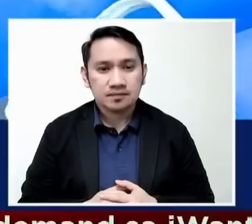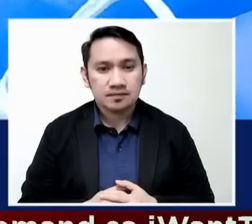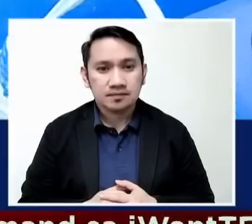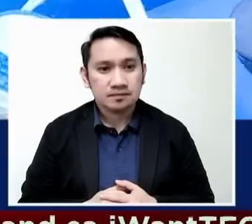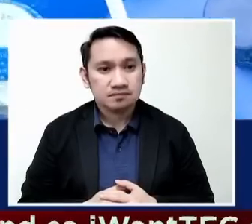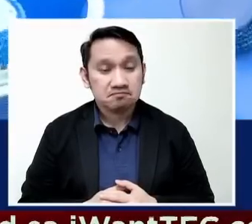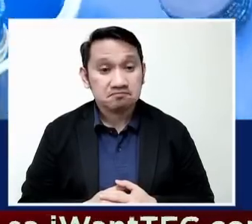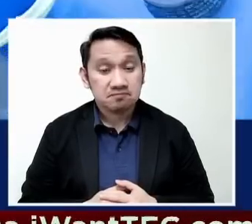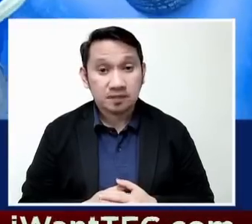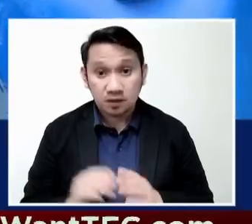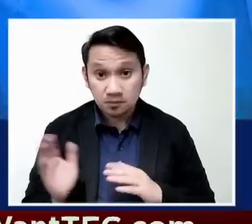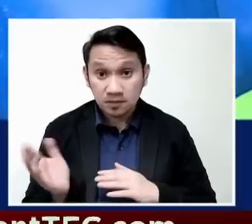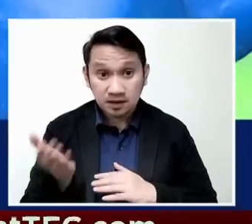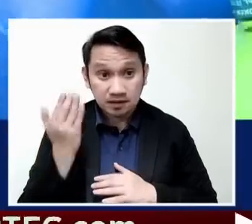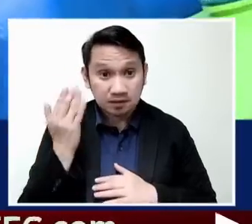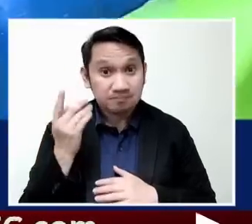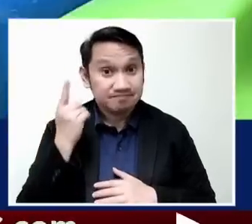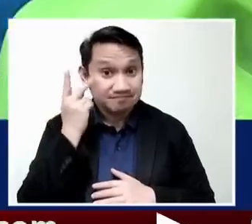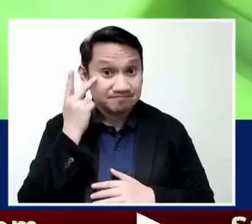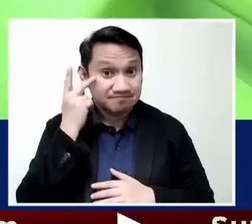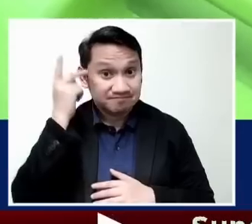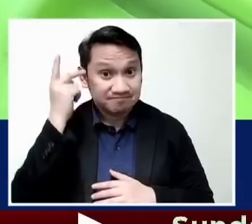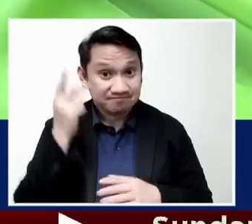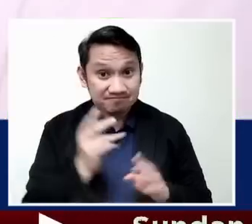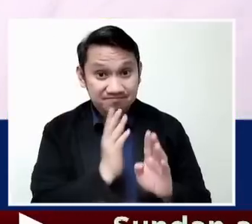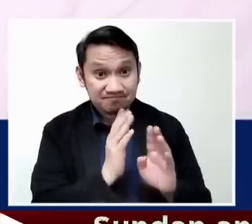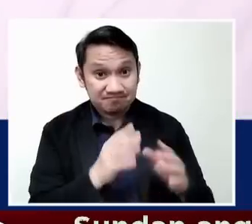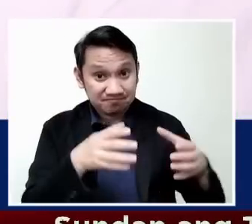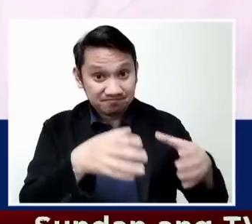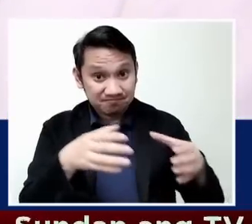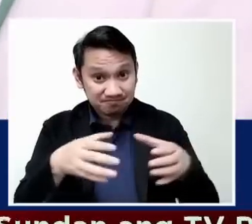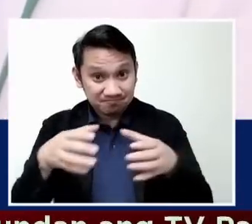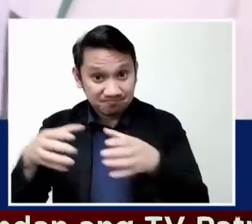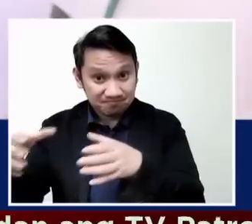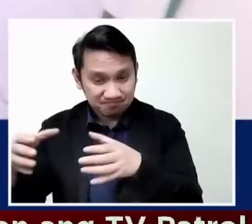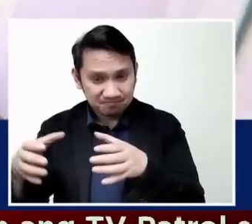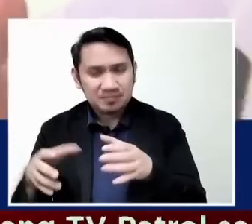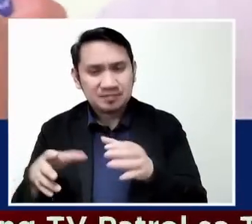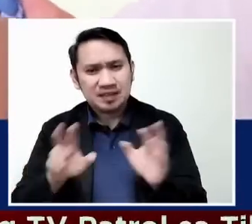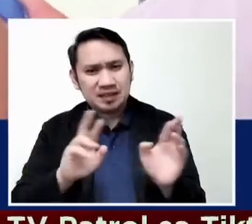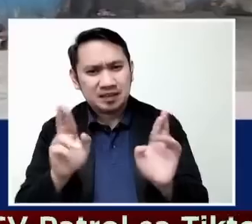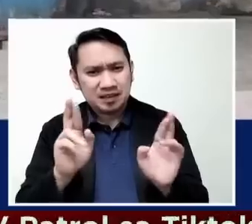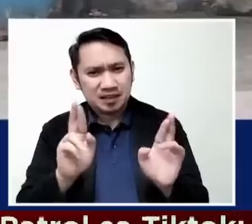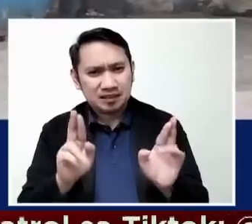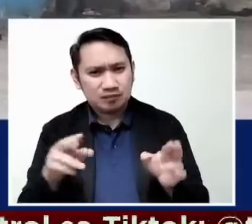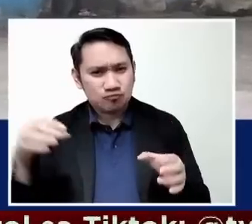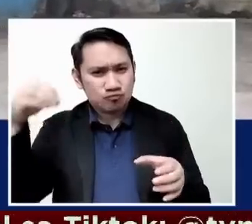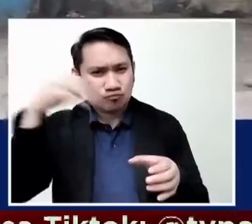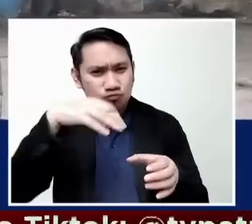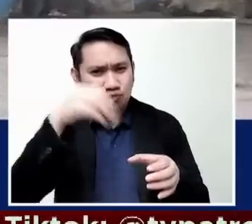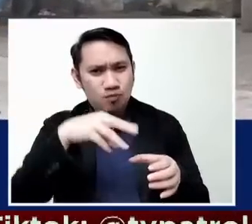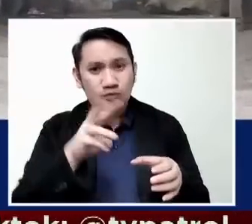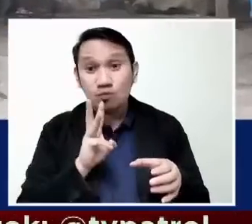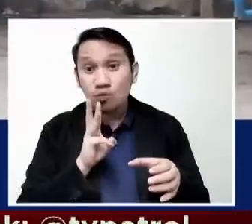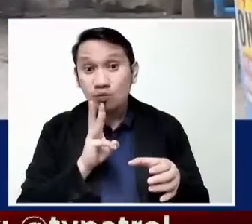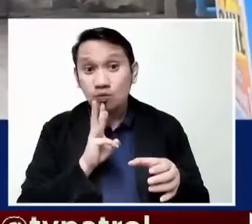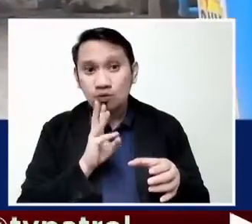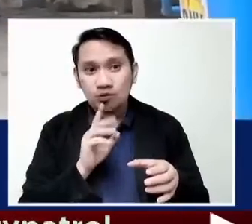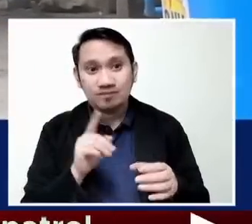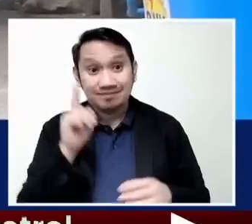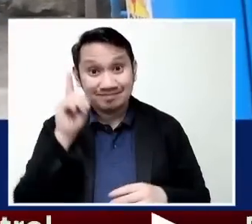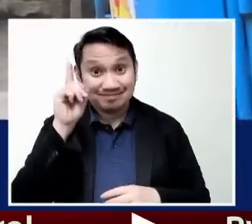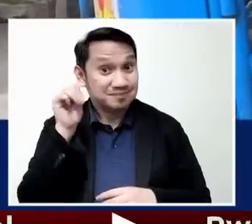Umaga pa lang nakahilera na ang mga pupunuing water containers sa water refilling station na ito sa Navotas City. Isa sa mga pumila si